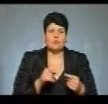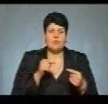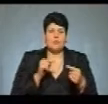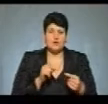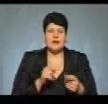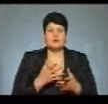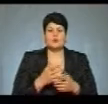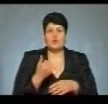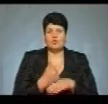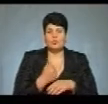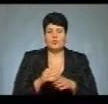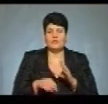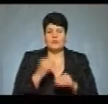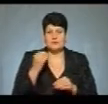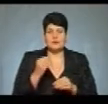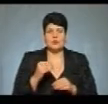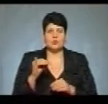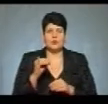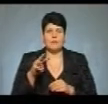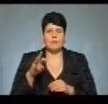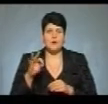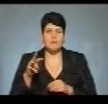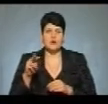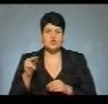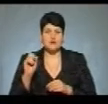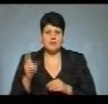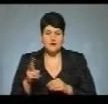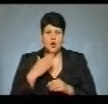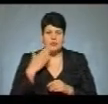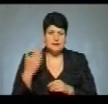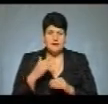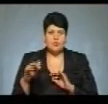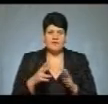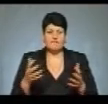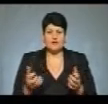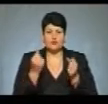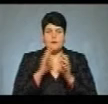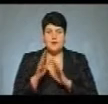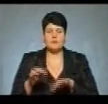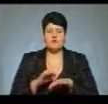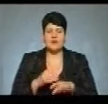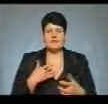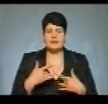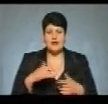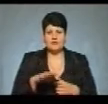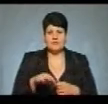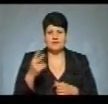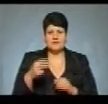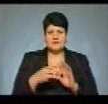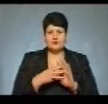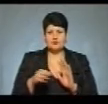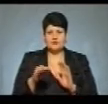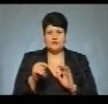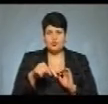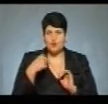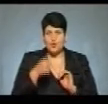Головою ініціативної групи обрали тернополянку Юлію Мамчак. Останню акцію під назвою «Врятуй парк» провели на театральному майдані 28 жовтня